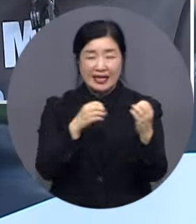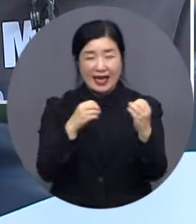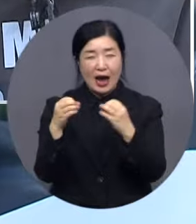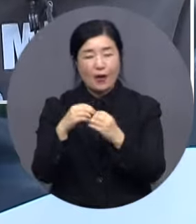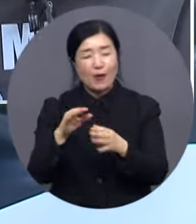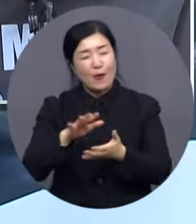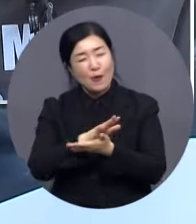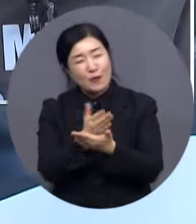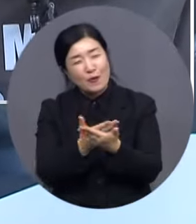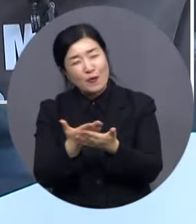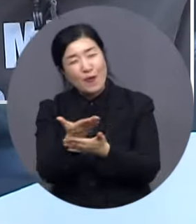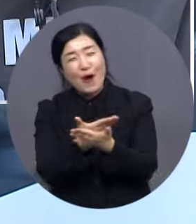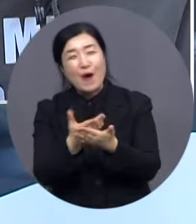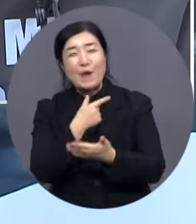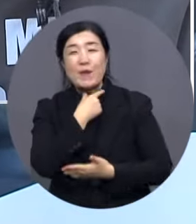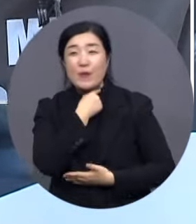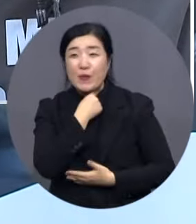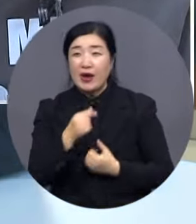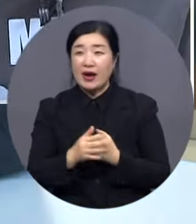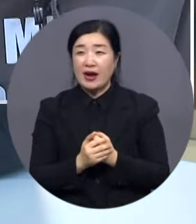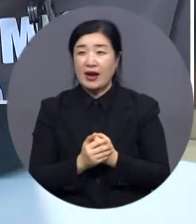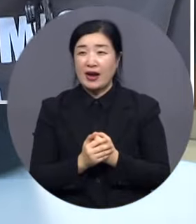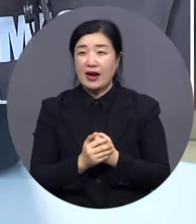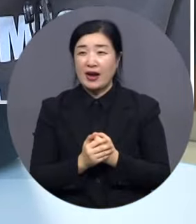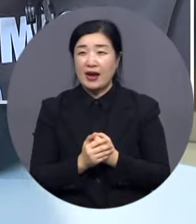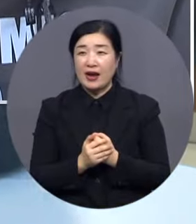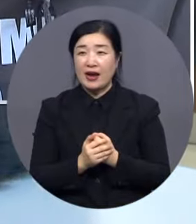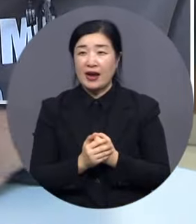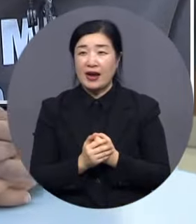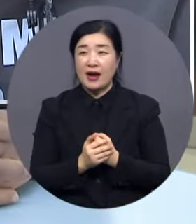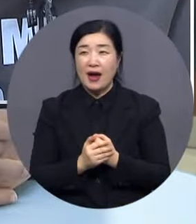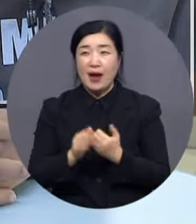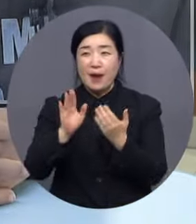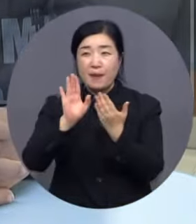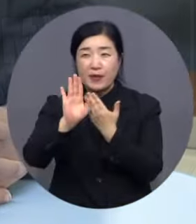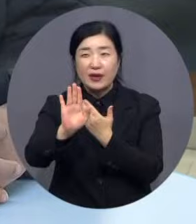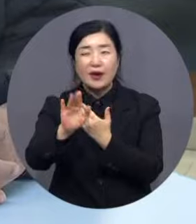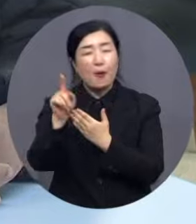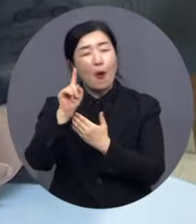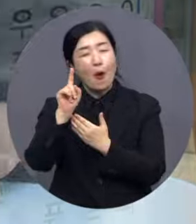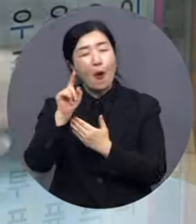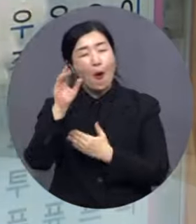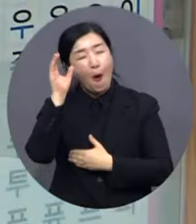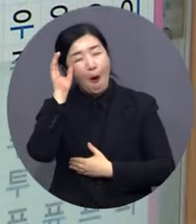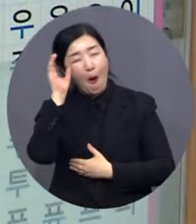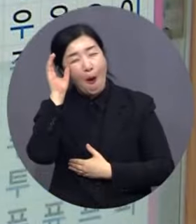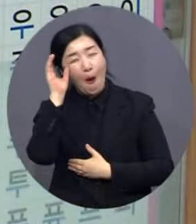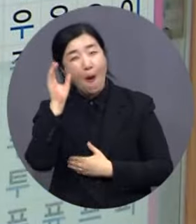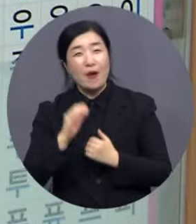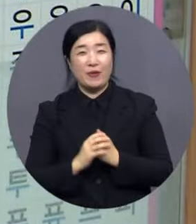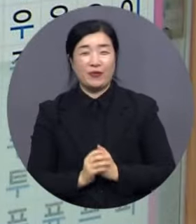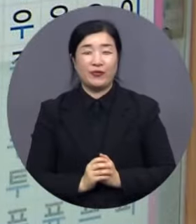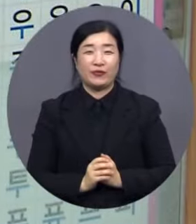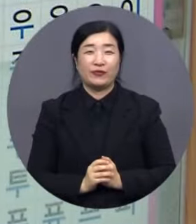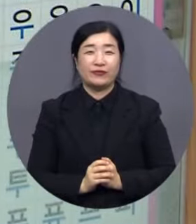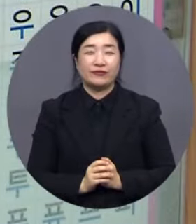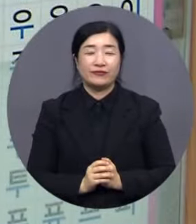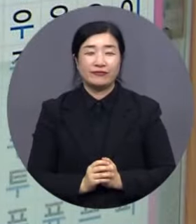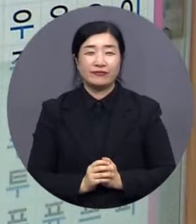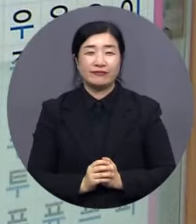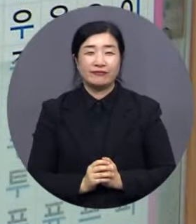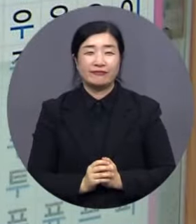싶어요. 그 미래 꿈은 뭐 되고 싶어요. MBC 뉴스 김아은입니다.